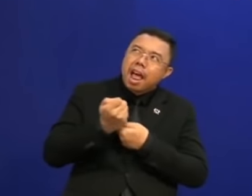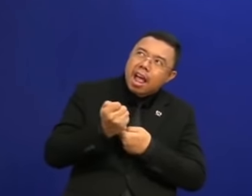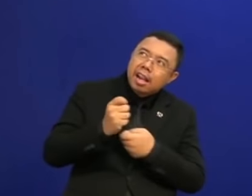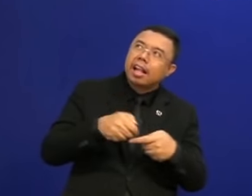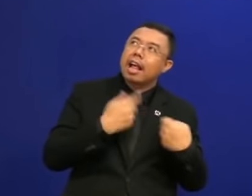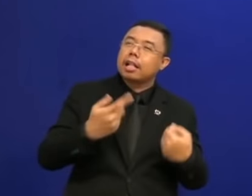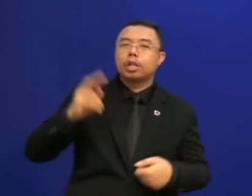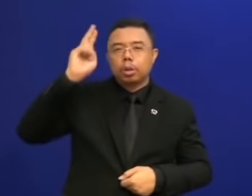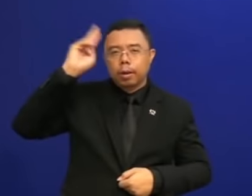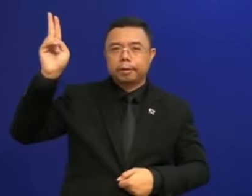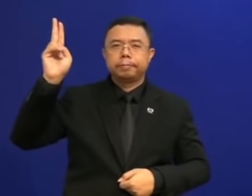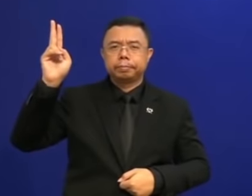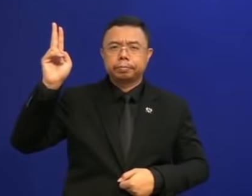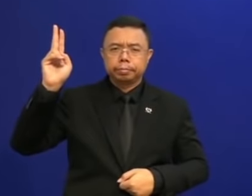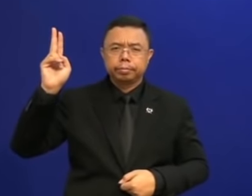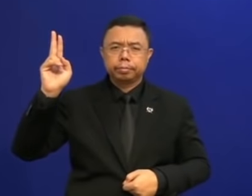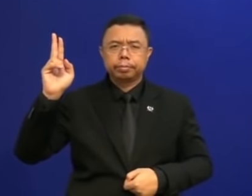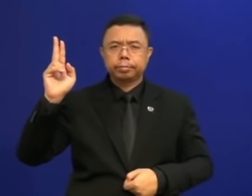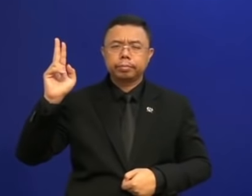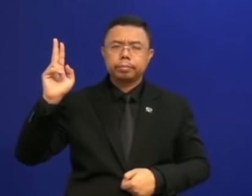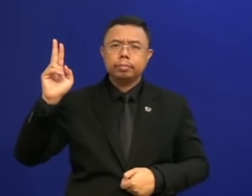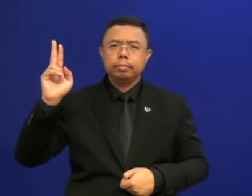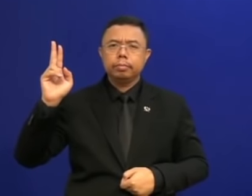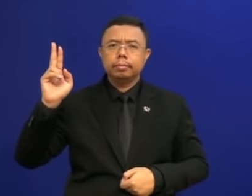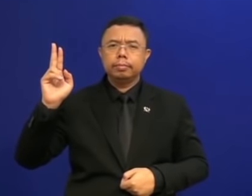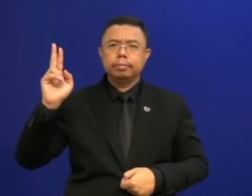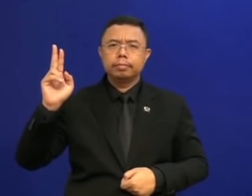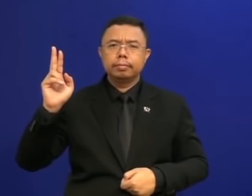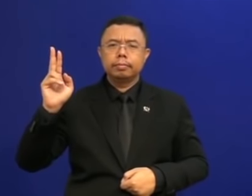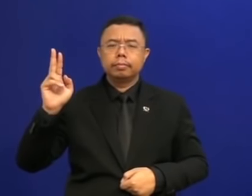menarik hati Tuhan. Ya.